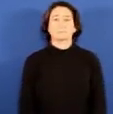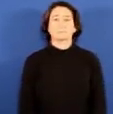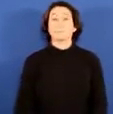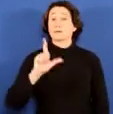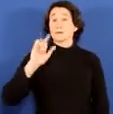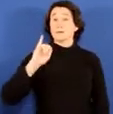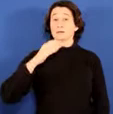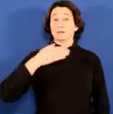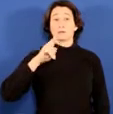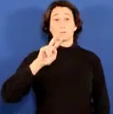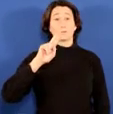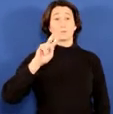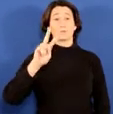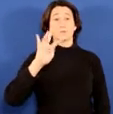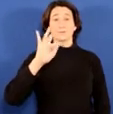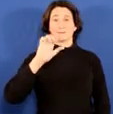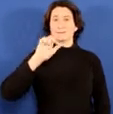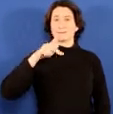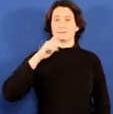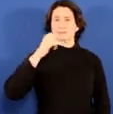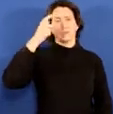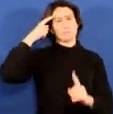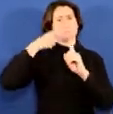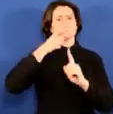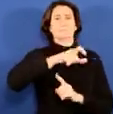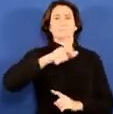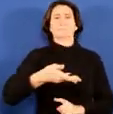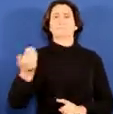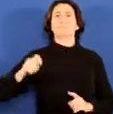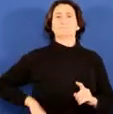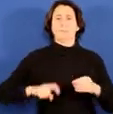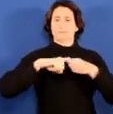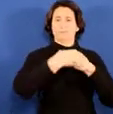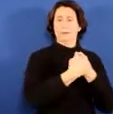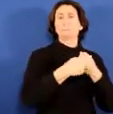Ibon Idoiaga, Fernando Juárez, Kepa Murua eta Flavia Kompani. Azaroaren 14an aurreko